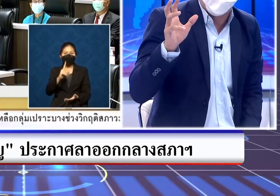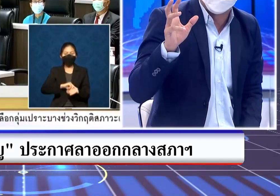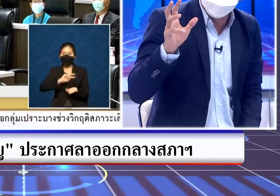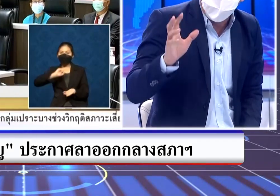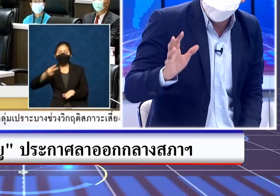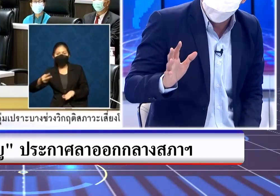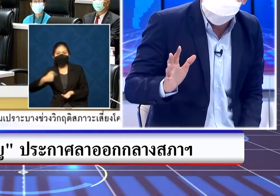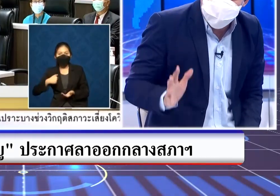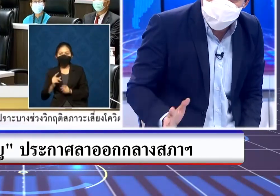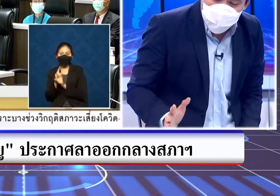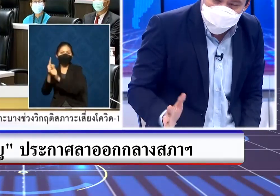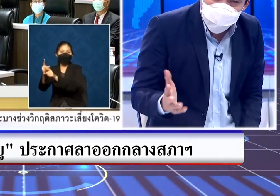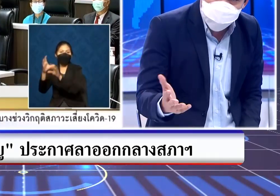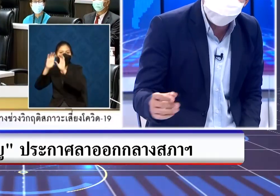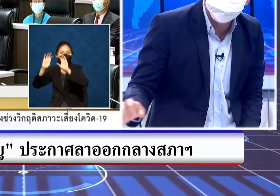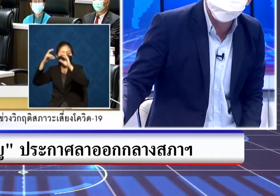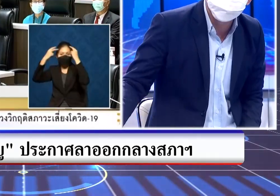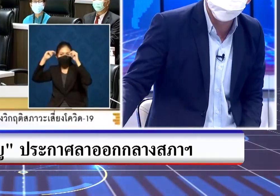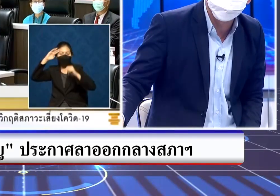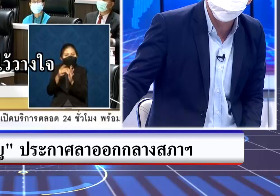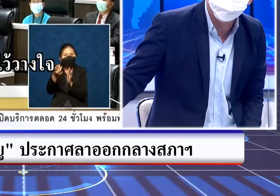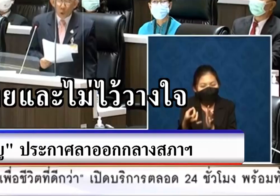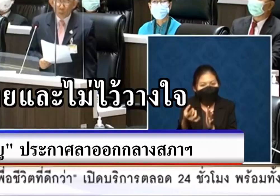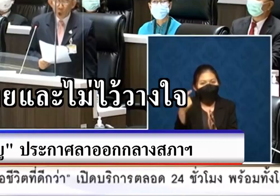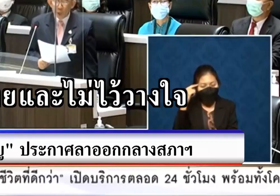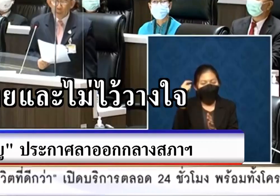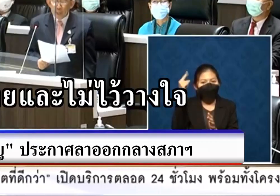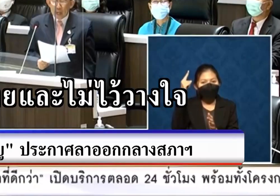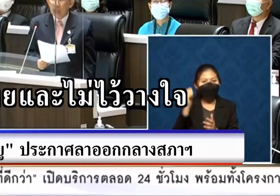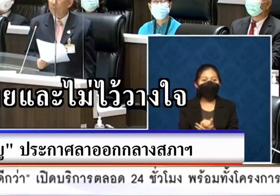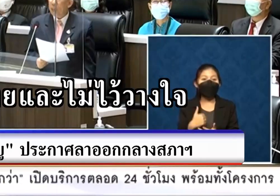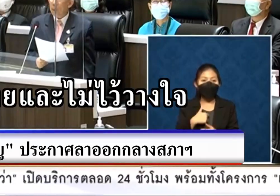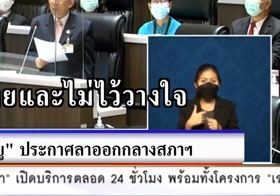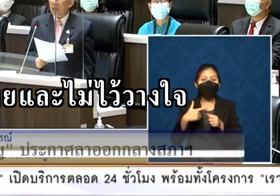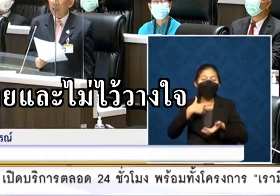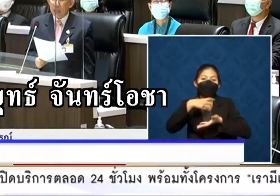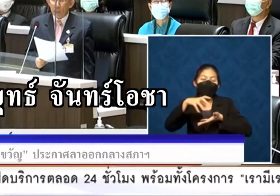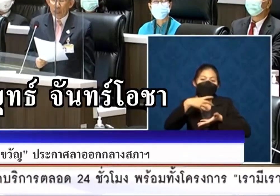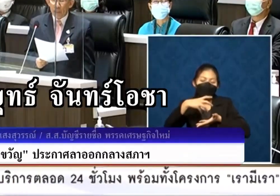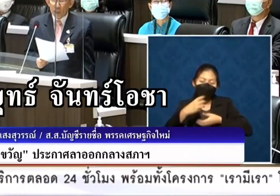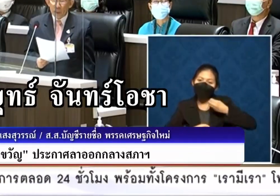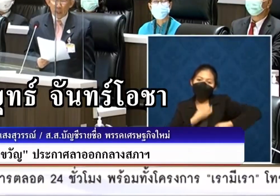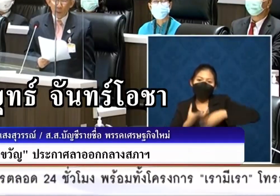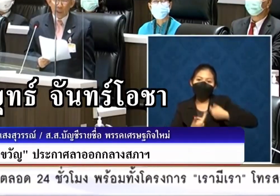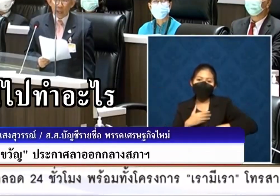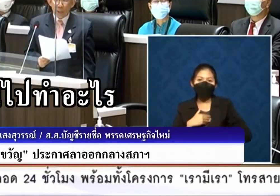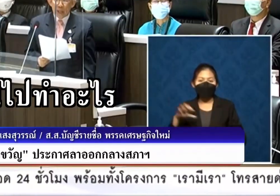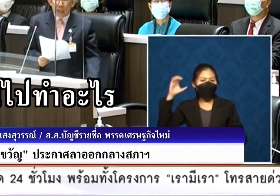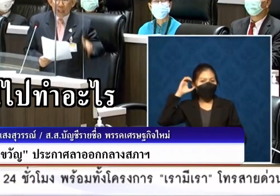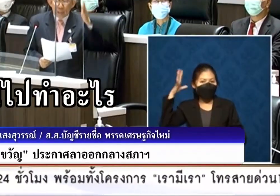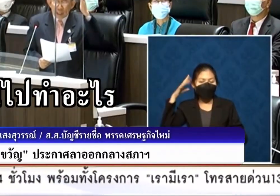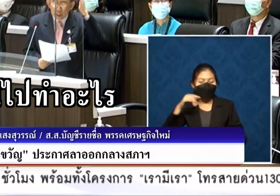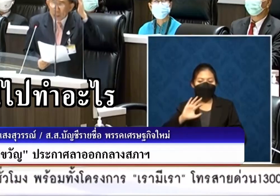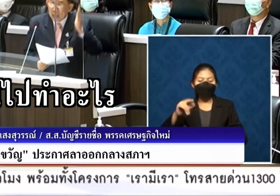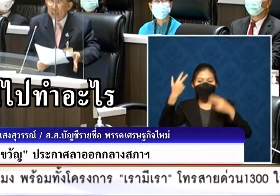ณมิ่งขวัญอภิปรายอยู่หลังจากนั้นเกิดเหตุการณ์นี้ขึ้นครับ ขออภิปรายและไม่ไว้วางใจพลเอกประยุทธ์จันทร์โอชาว่า